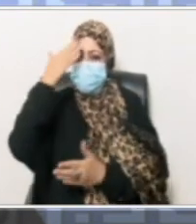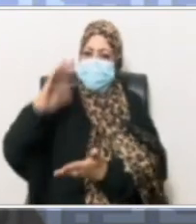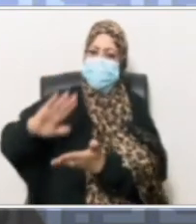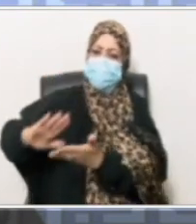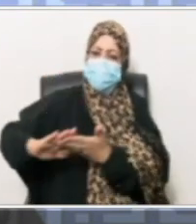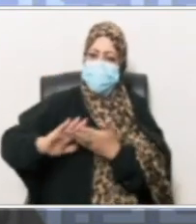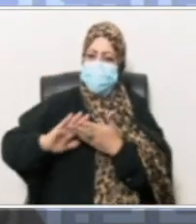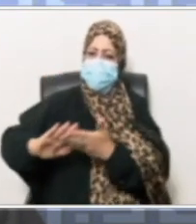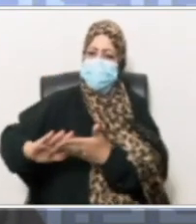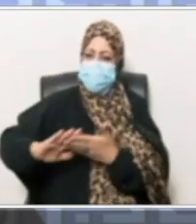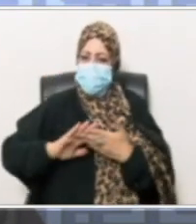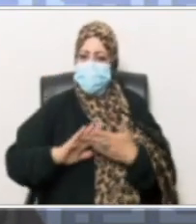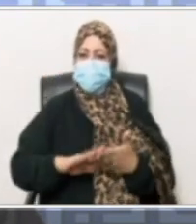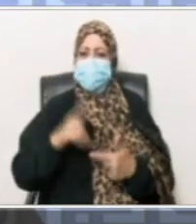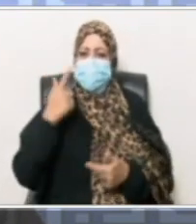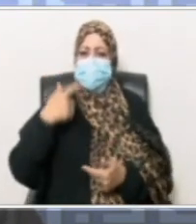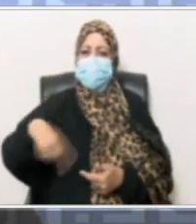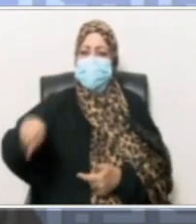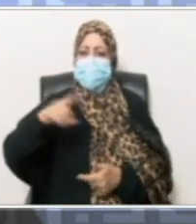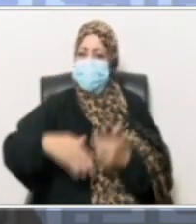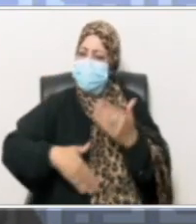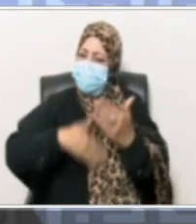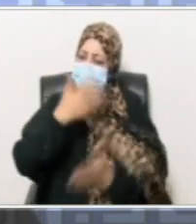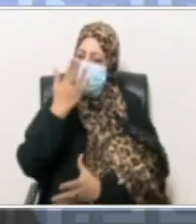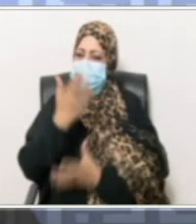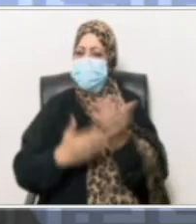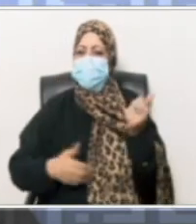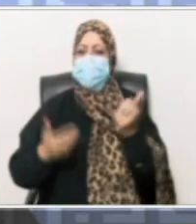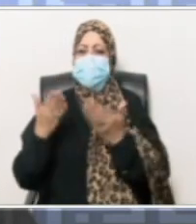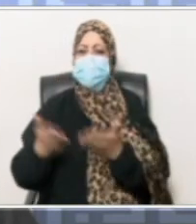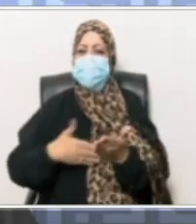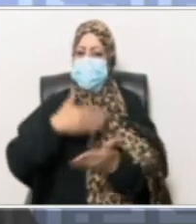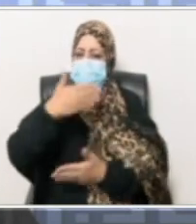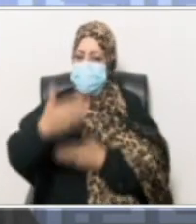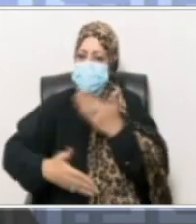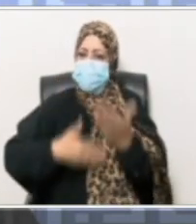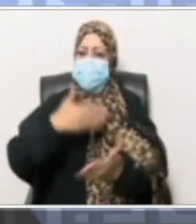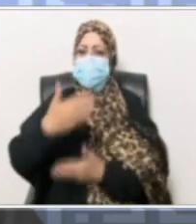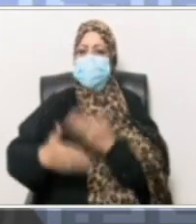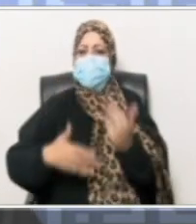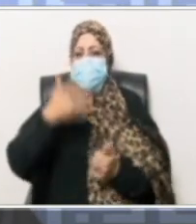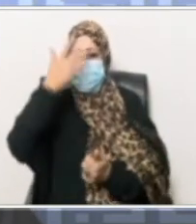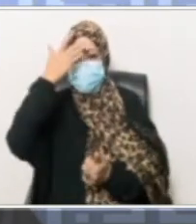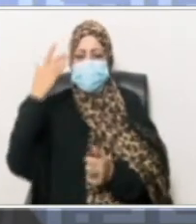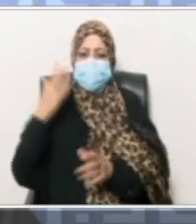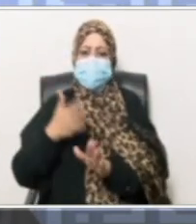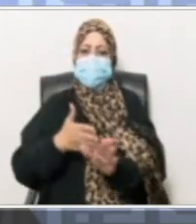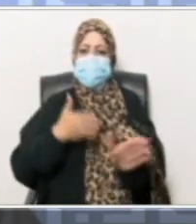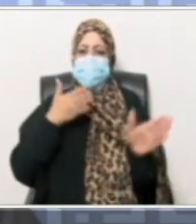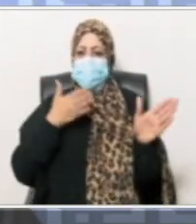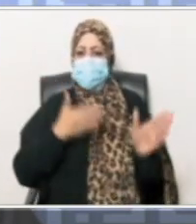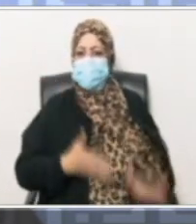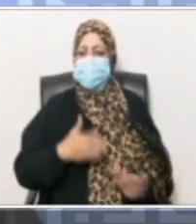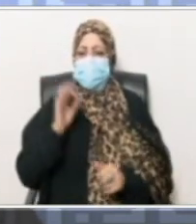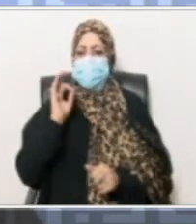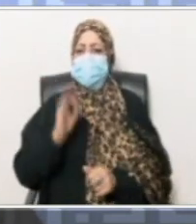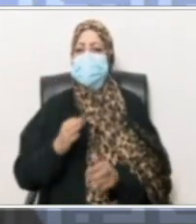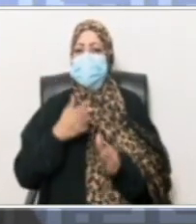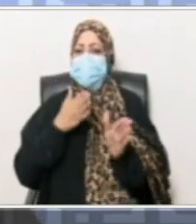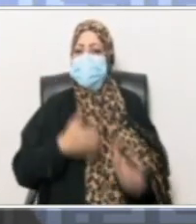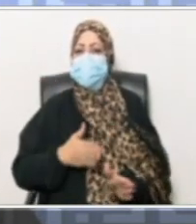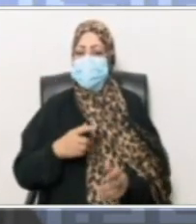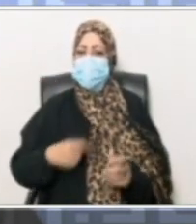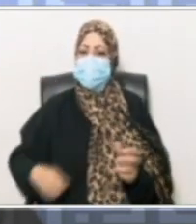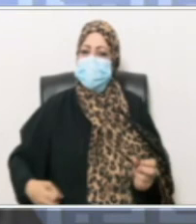على من يأتي بعدنا على هذا النهج وعلى هذا على هذا الكفاح وعلى هذا الدفاع عن الوطن وعن العرض وعن